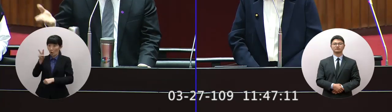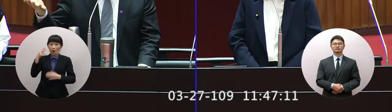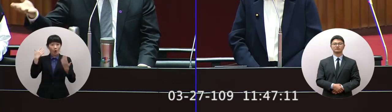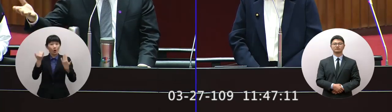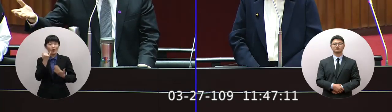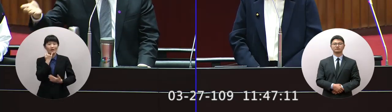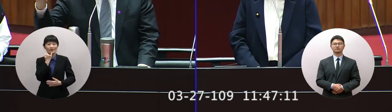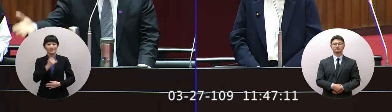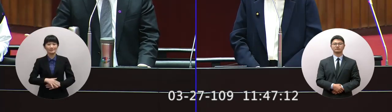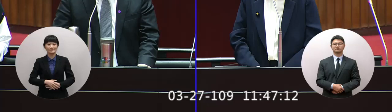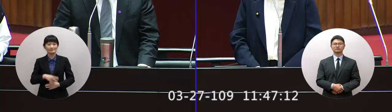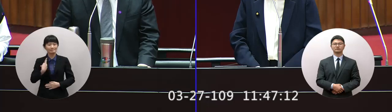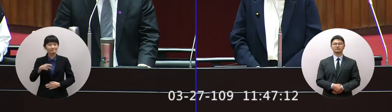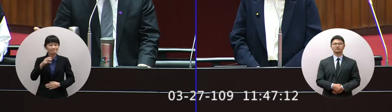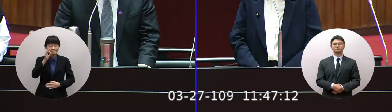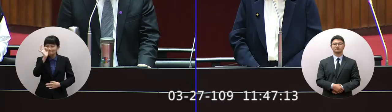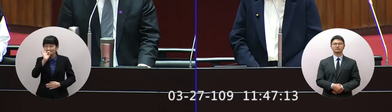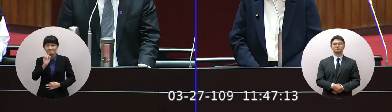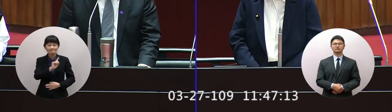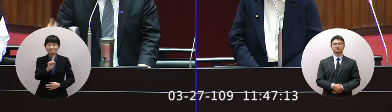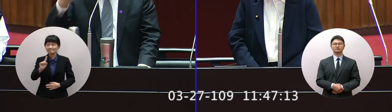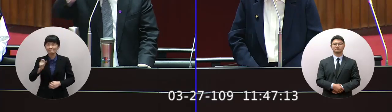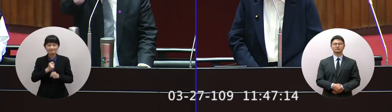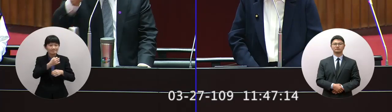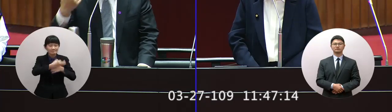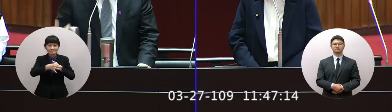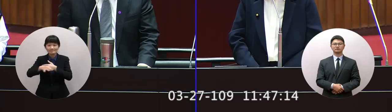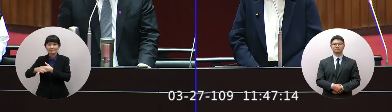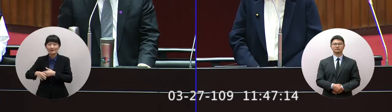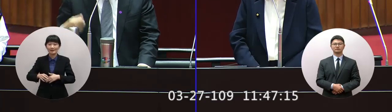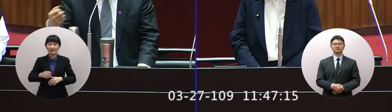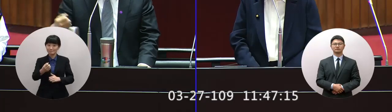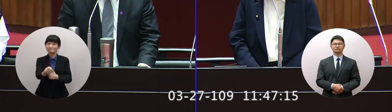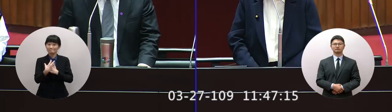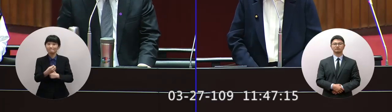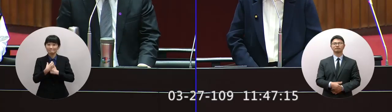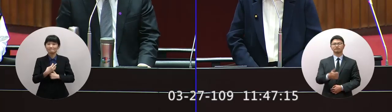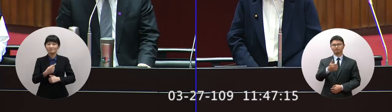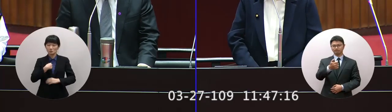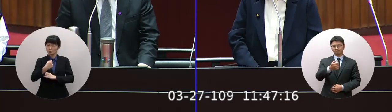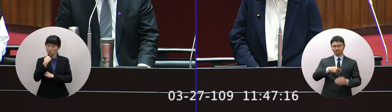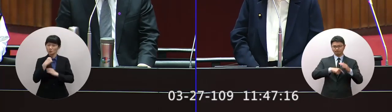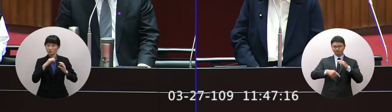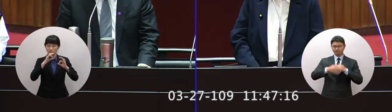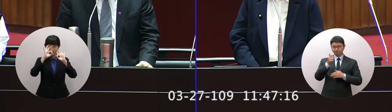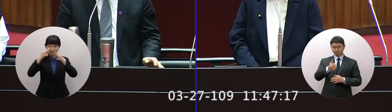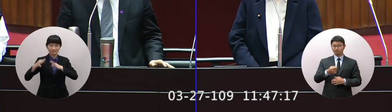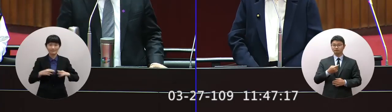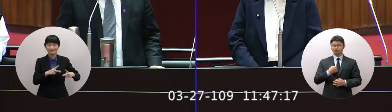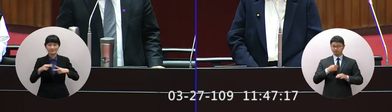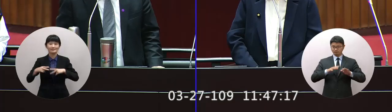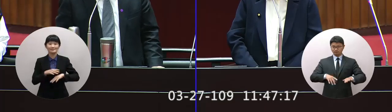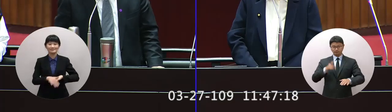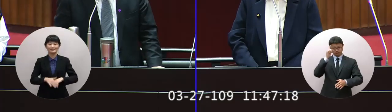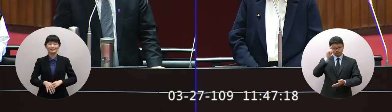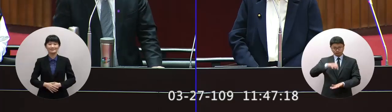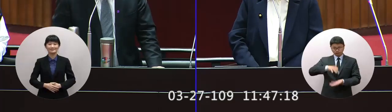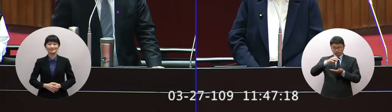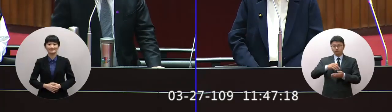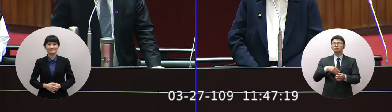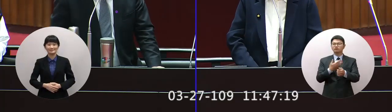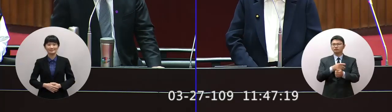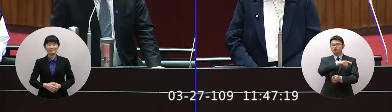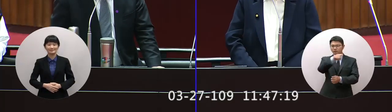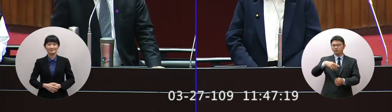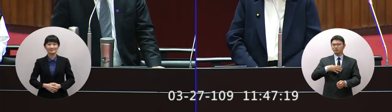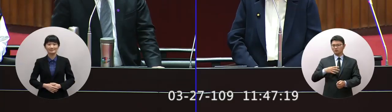直说看看还有哪些地方没做好，请多指教， 谢谢， 我们尽力来做，尽力来。 那我今天给一点建议，让大家知道